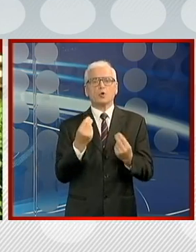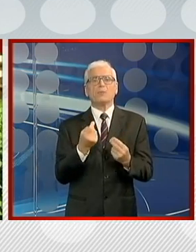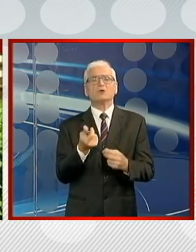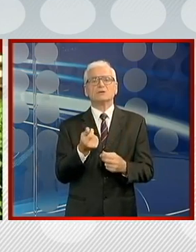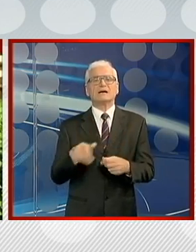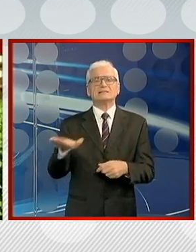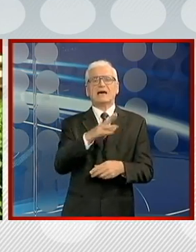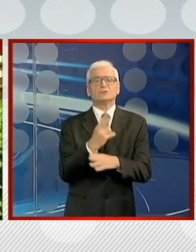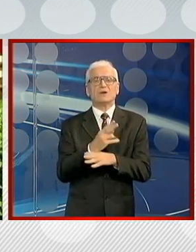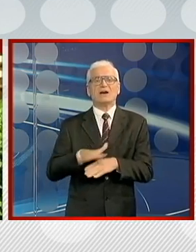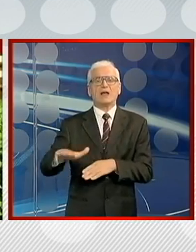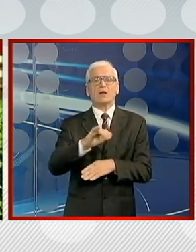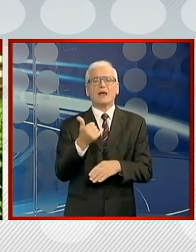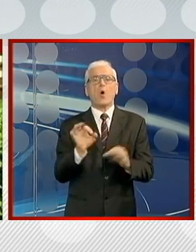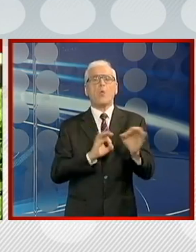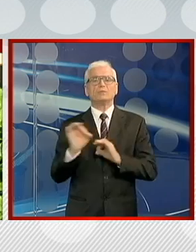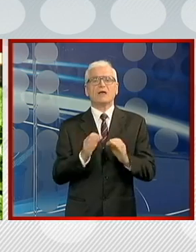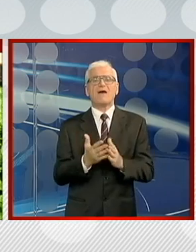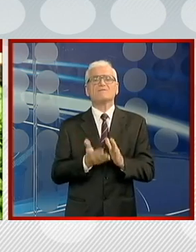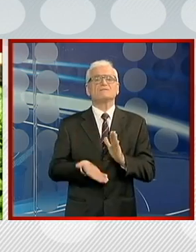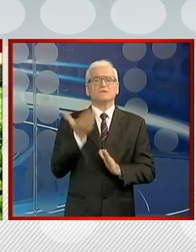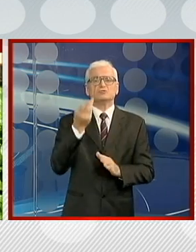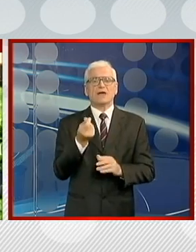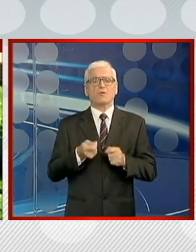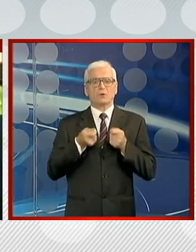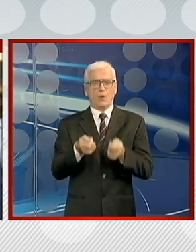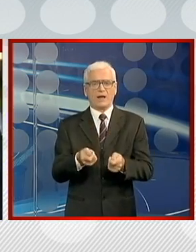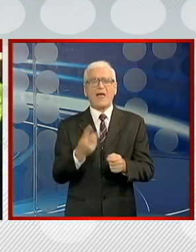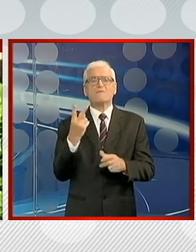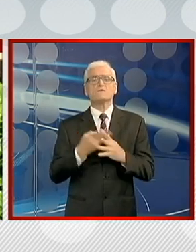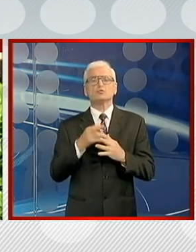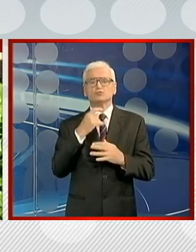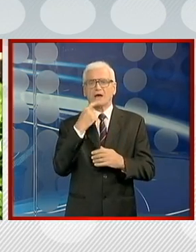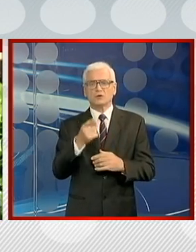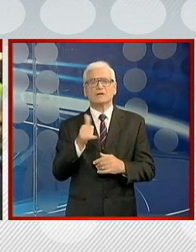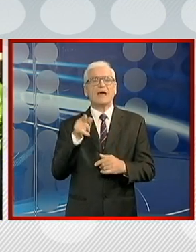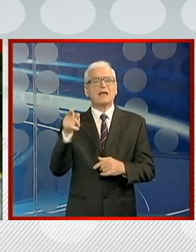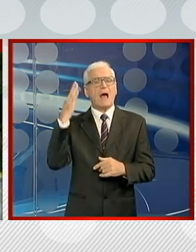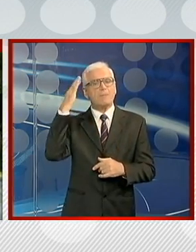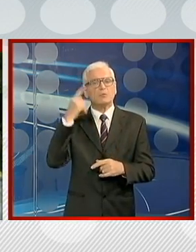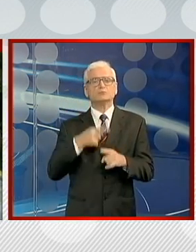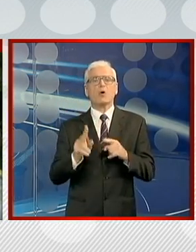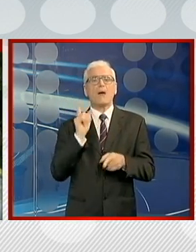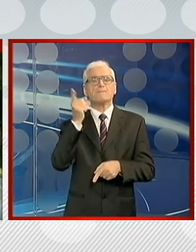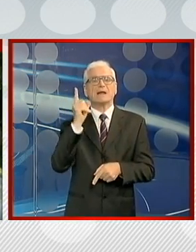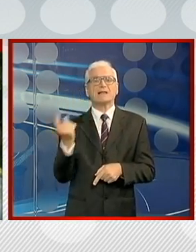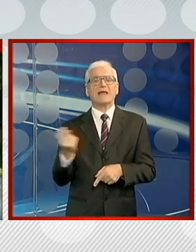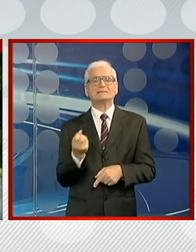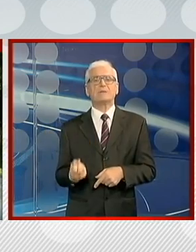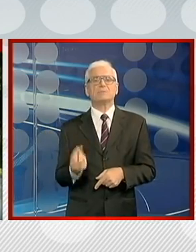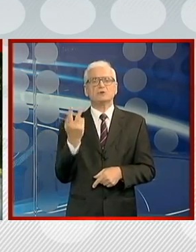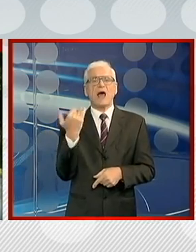zemlje regiona, jer će obezbeđivati veće investicije. Vučić kaže da ga brinu pretnje iz Prištine, ali se